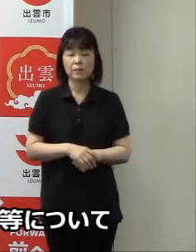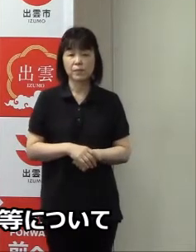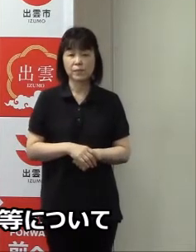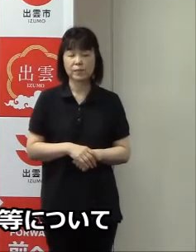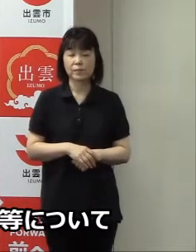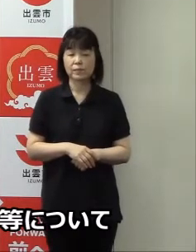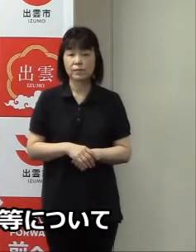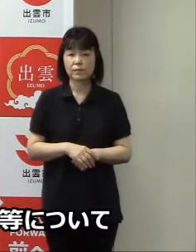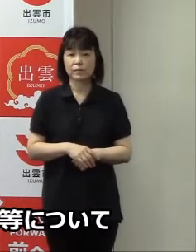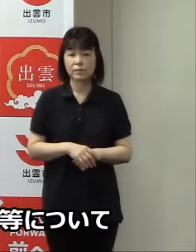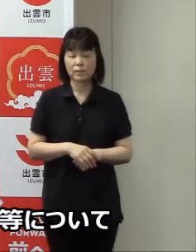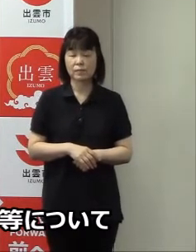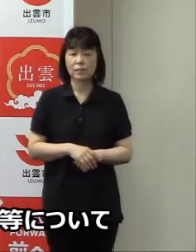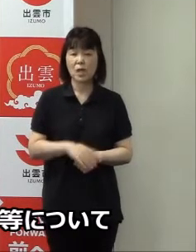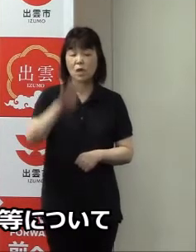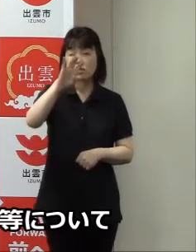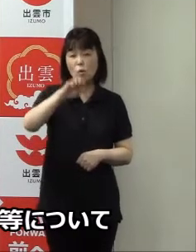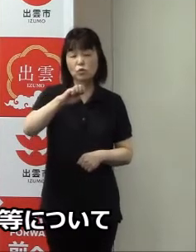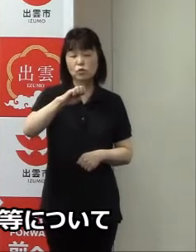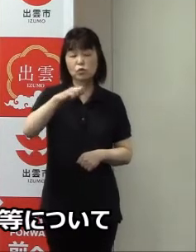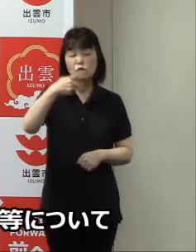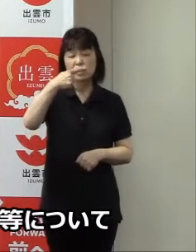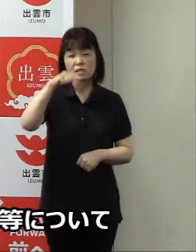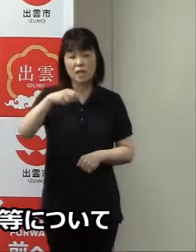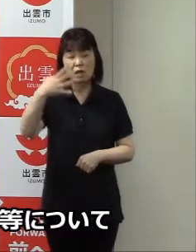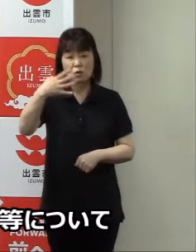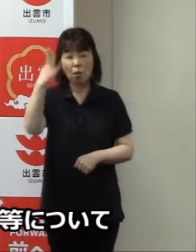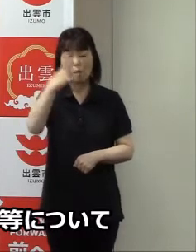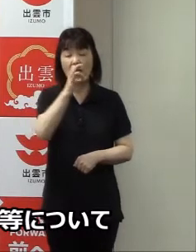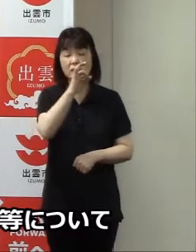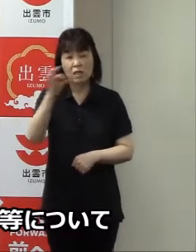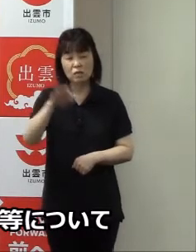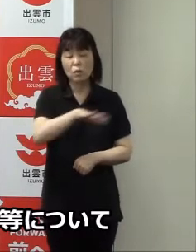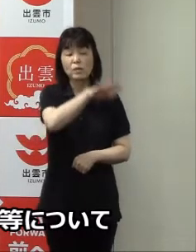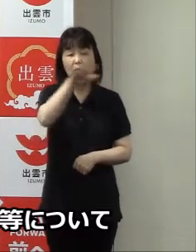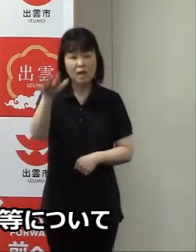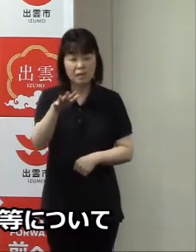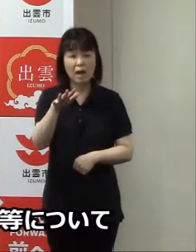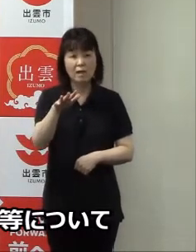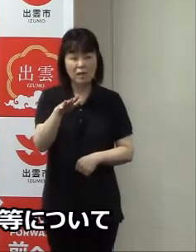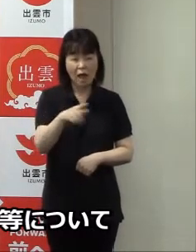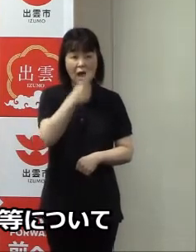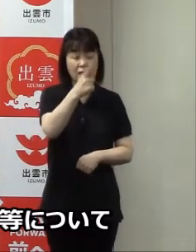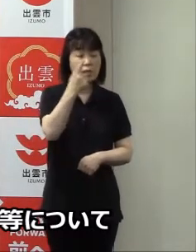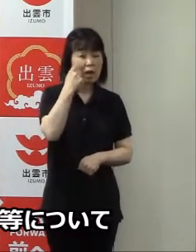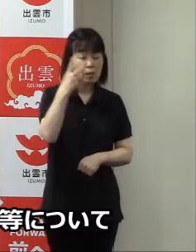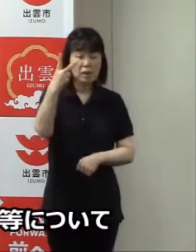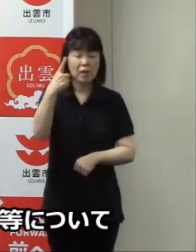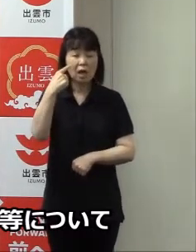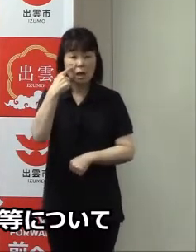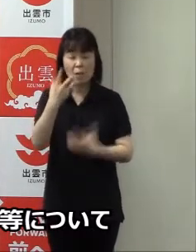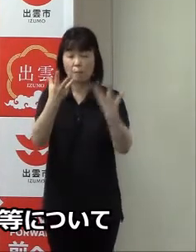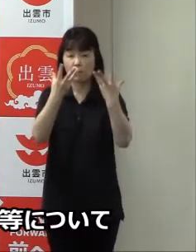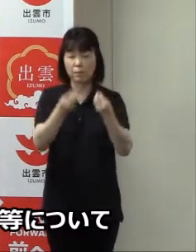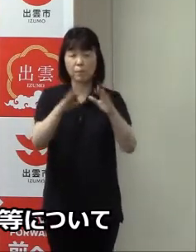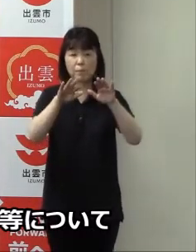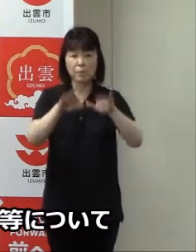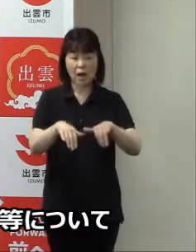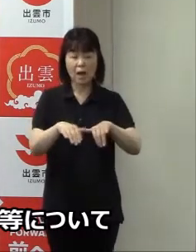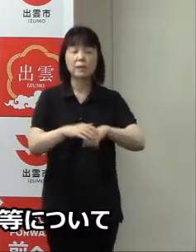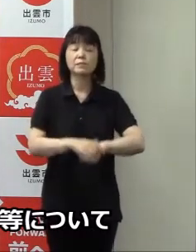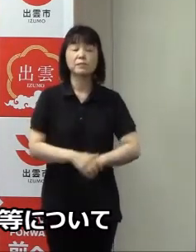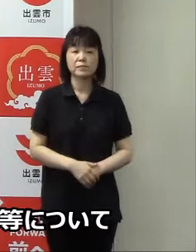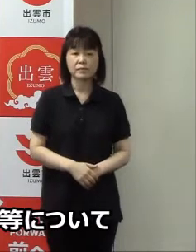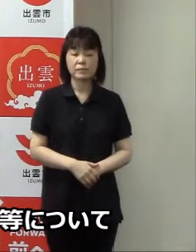6万5250人で 41.4% になっております。括弧書きで高齢者の割合があり